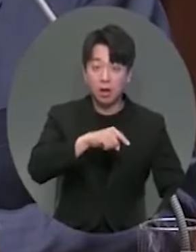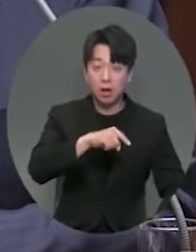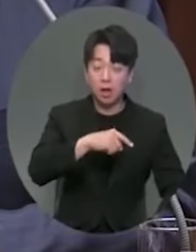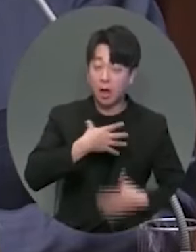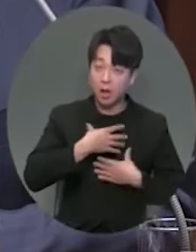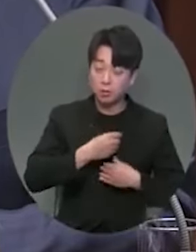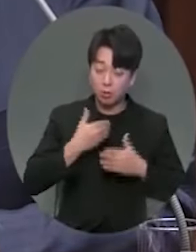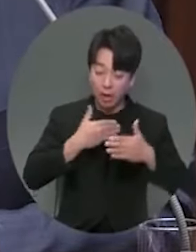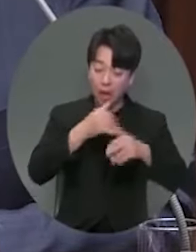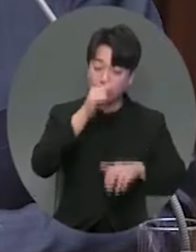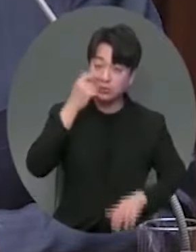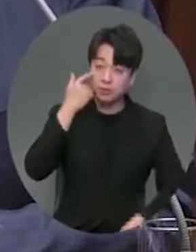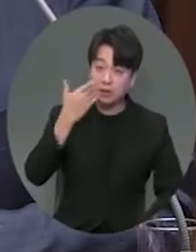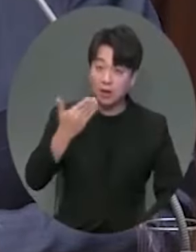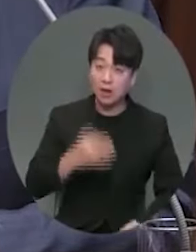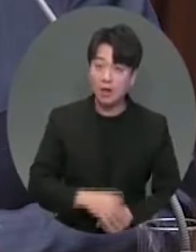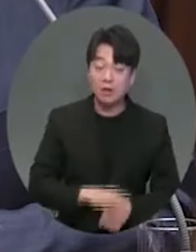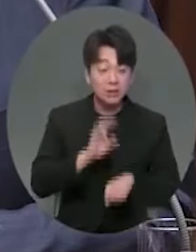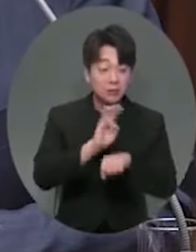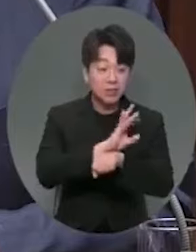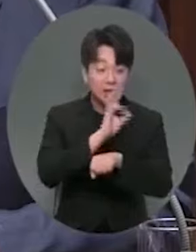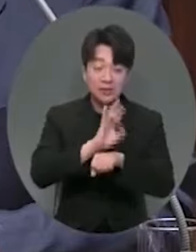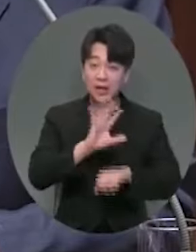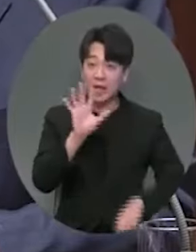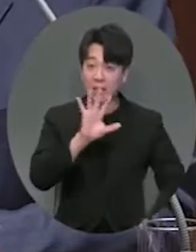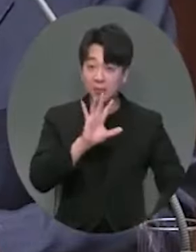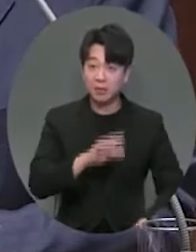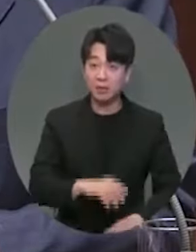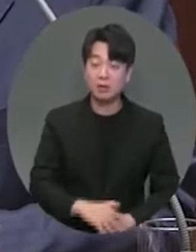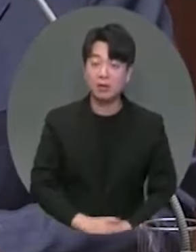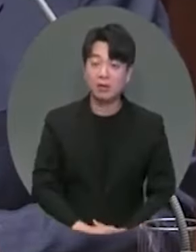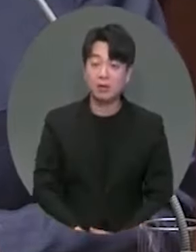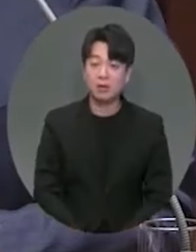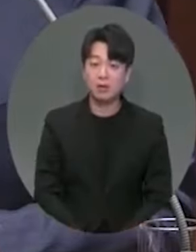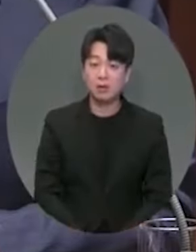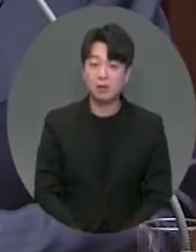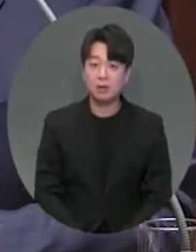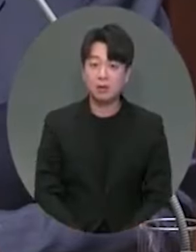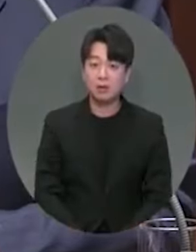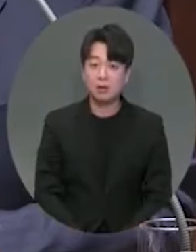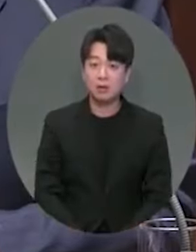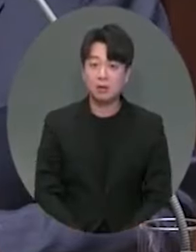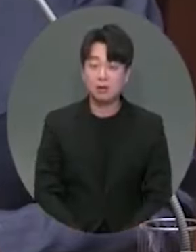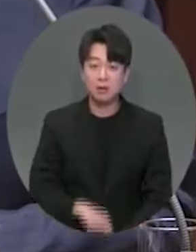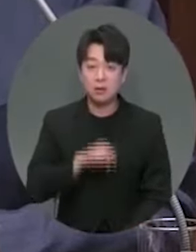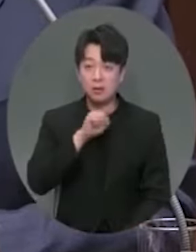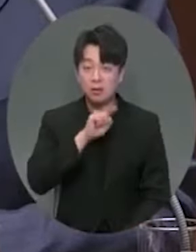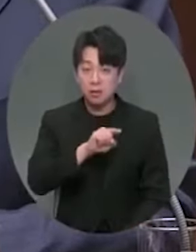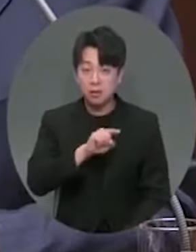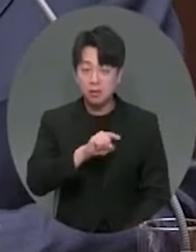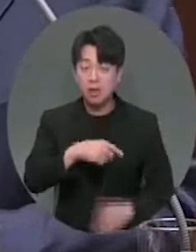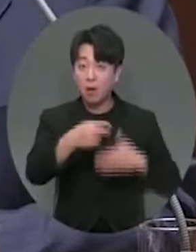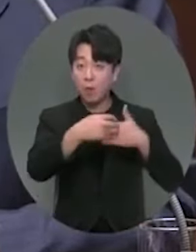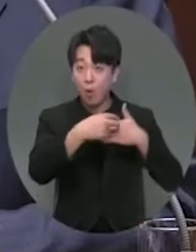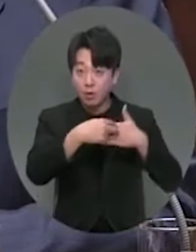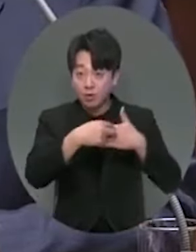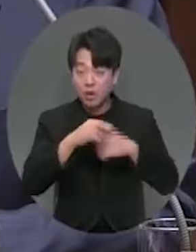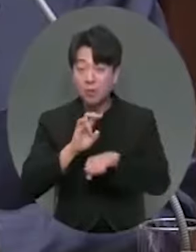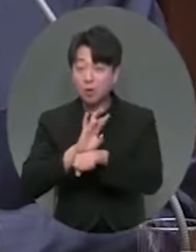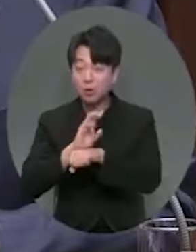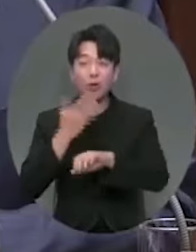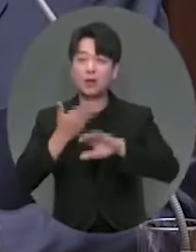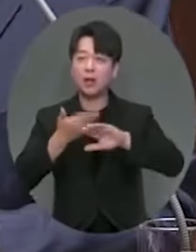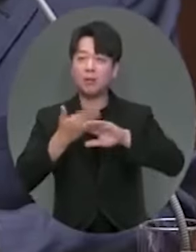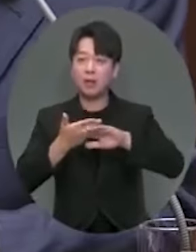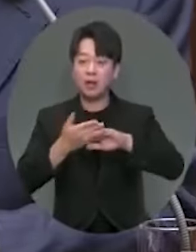의원님, 이건 24시간 문 열고 불 켜놓는 편의점이 아니에요. 의사도 있어야 되고 간호원도